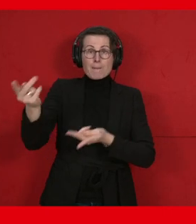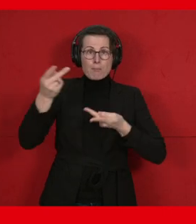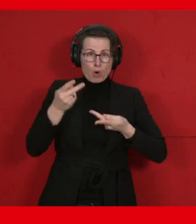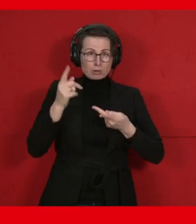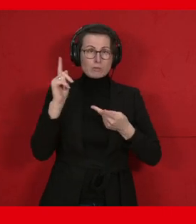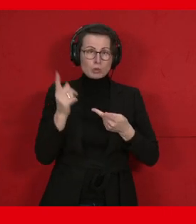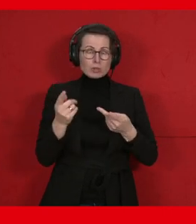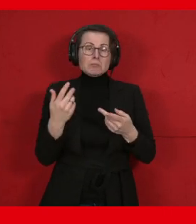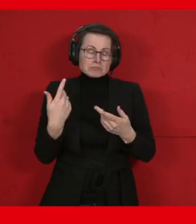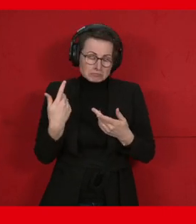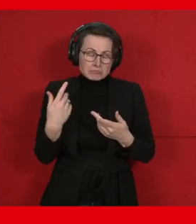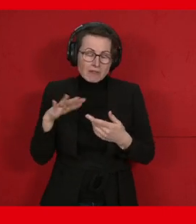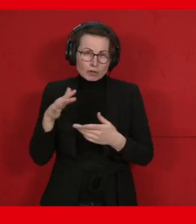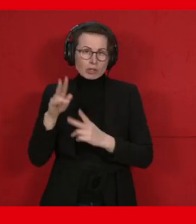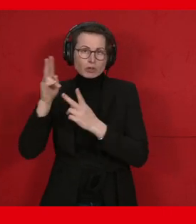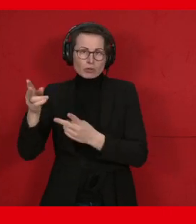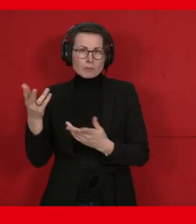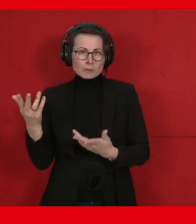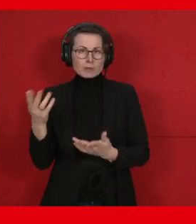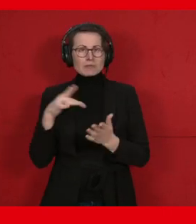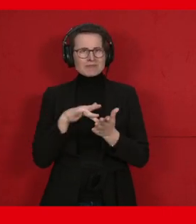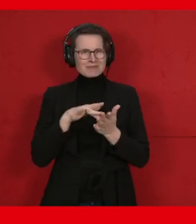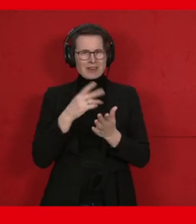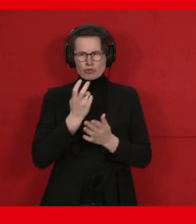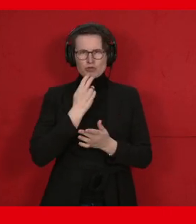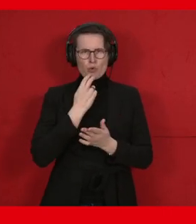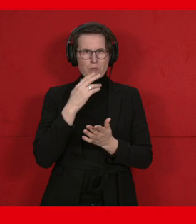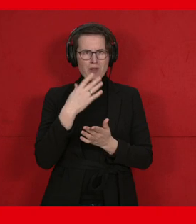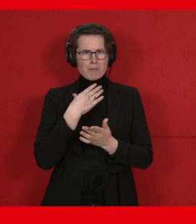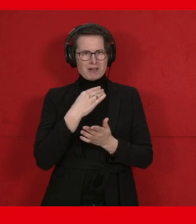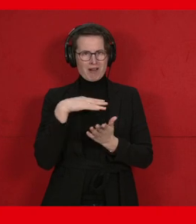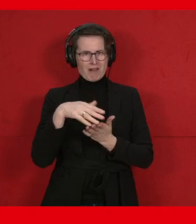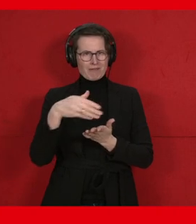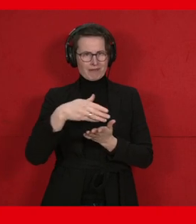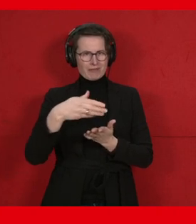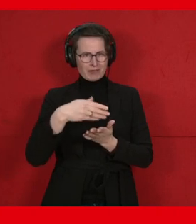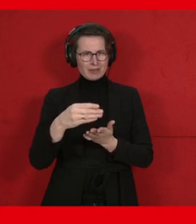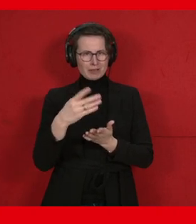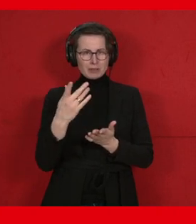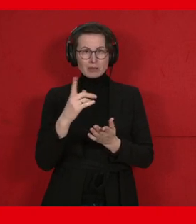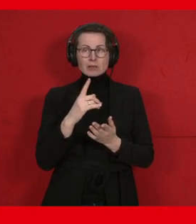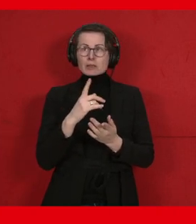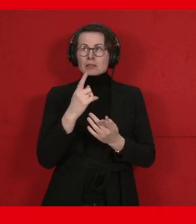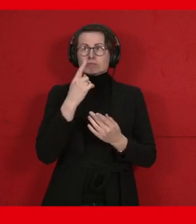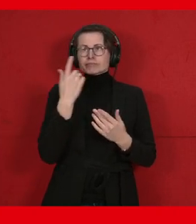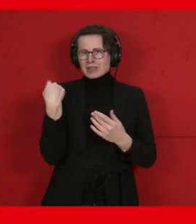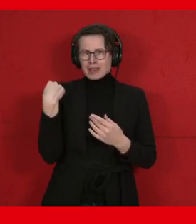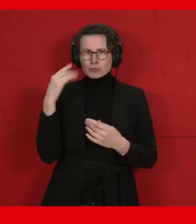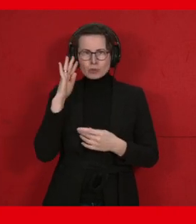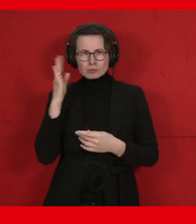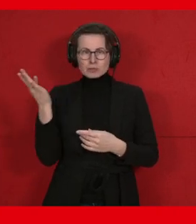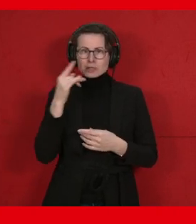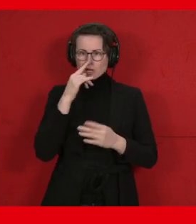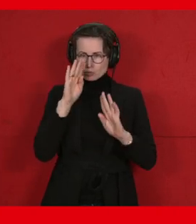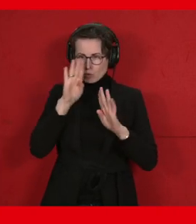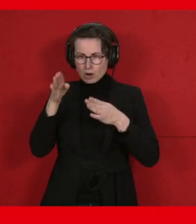richtig, vor allem wenn wir endlich den Blick bei dem Strombedarf nicht nur darauf richten, was wir gewissermaßen im